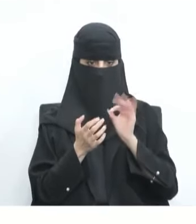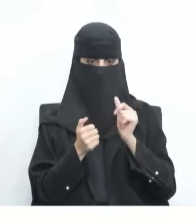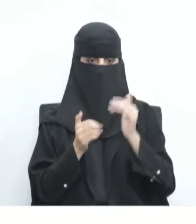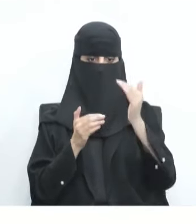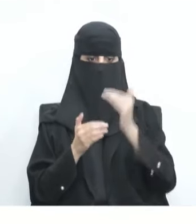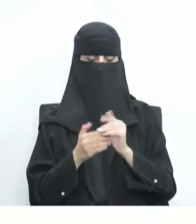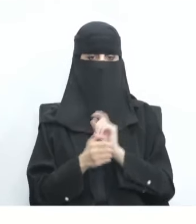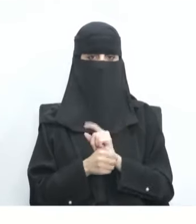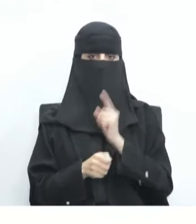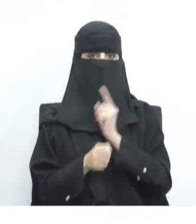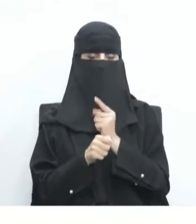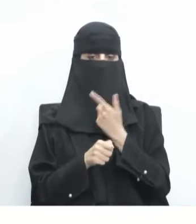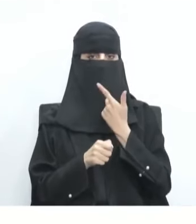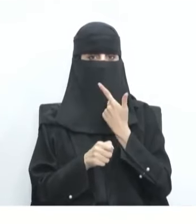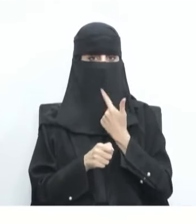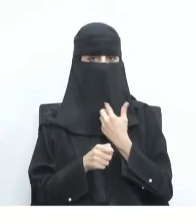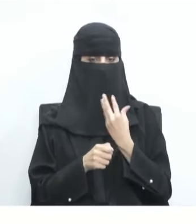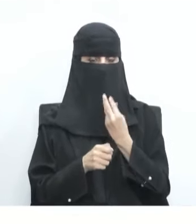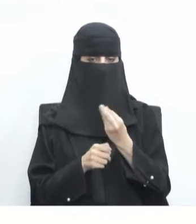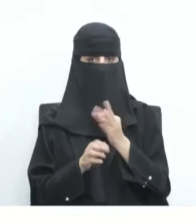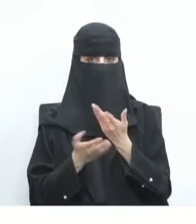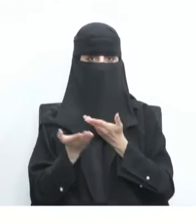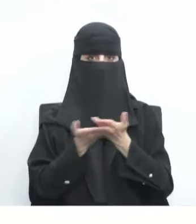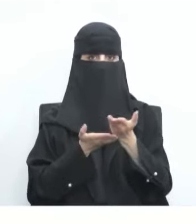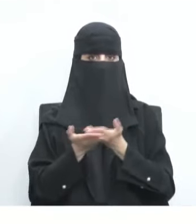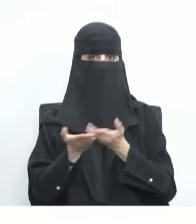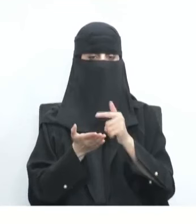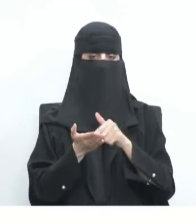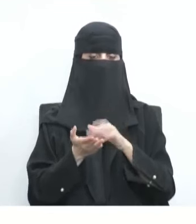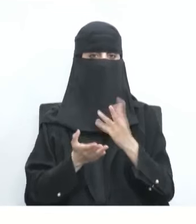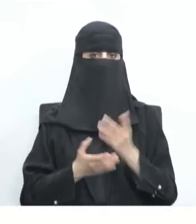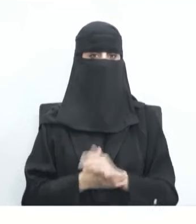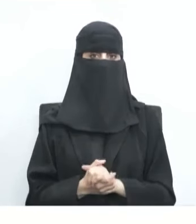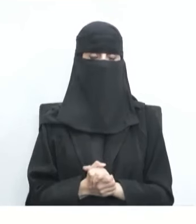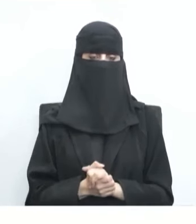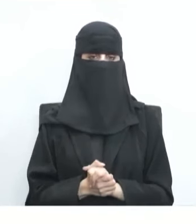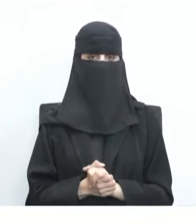كم استحسنت المعلمه ان تكون المناقشه